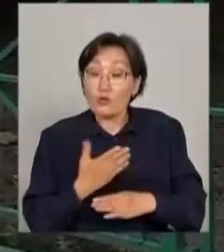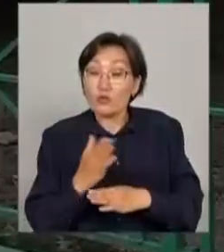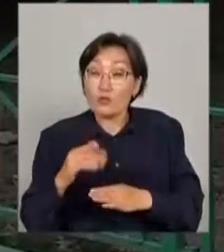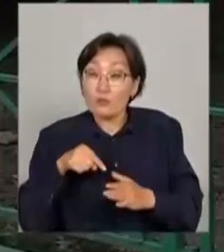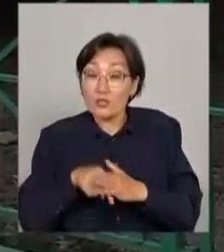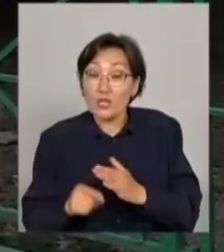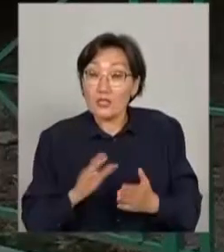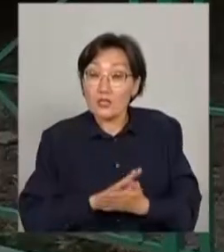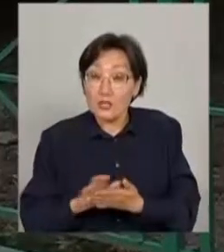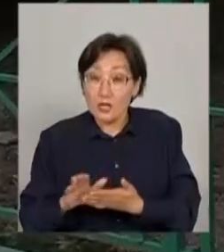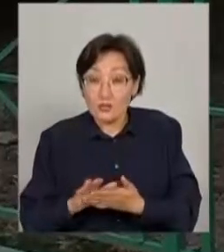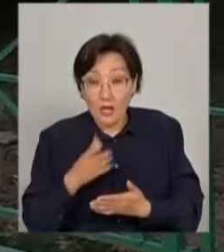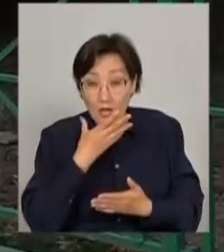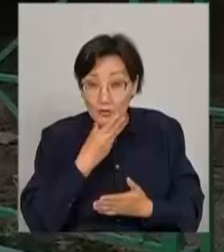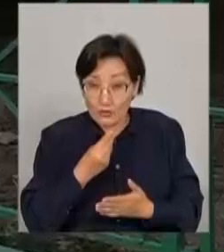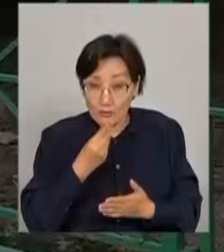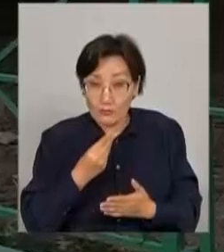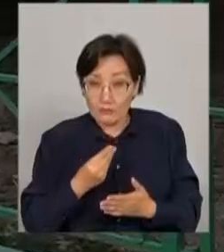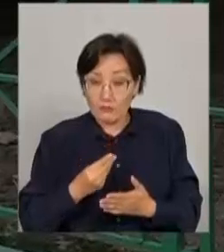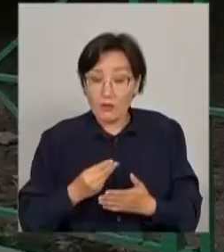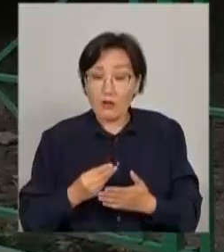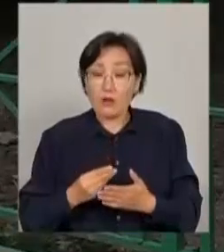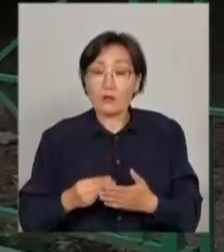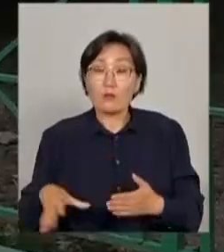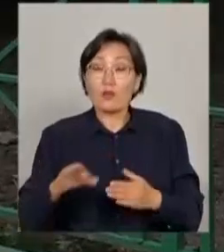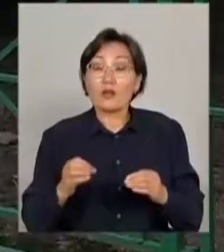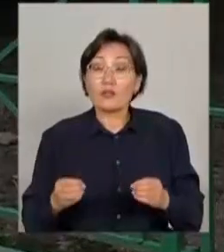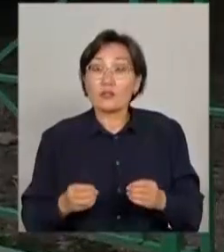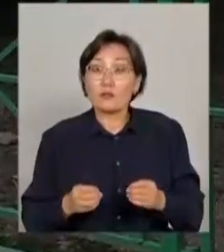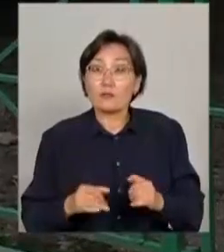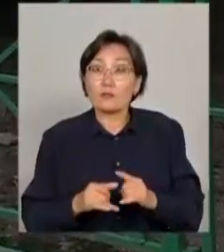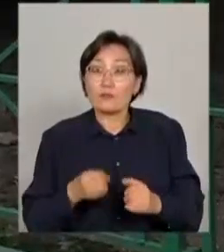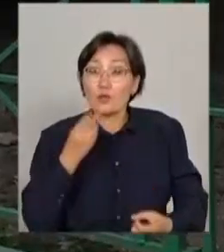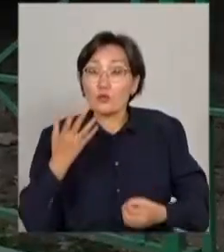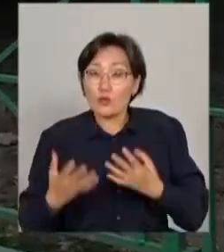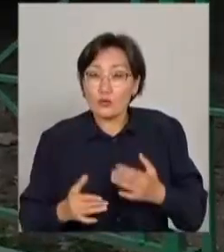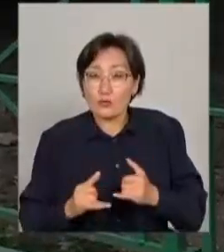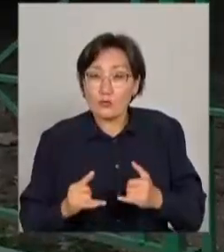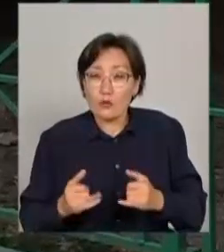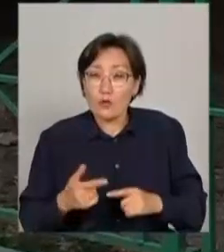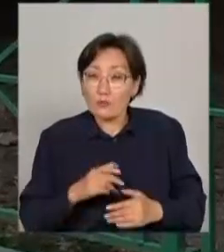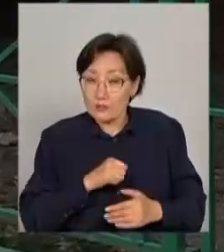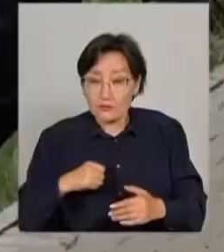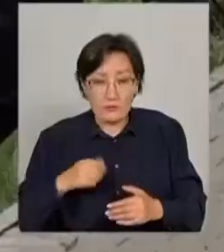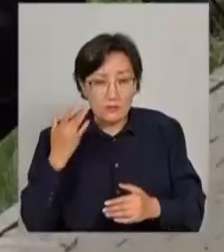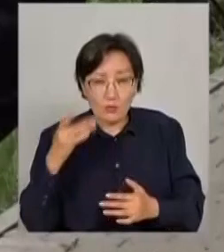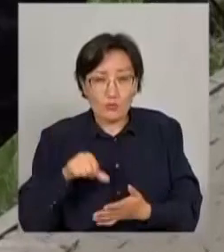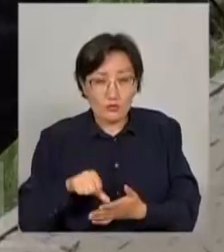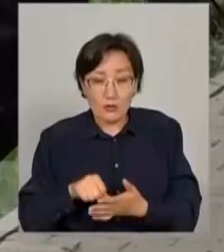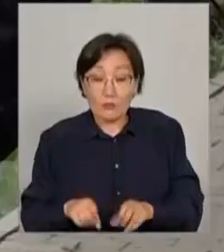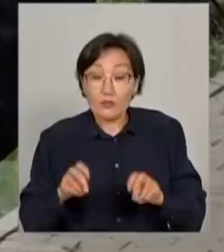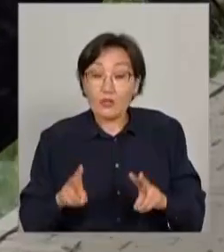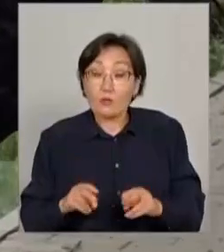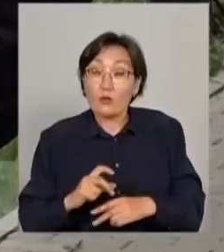болғанына, осы әдемі боп бәрі жайнап шалқып тұрғанына өзім ылғи үлесімді қосып отырамын. Ал